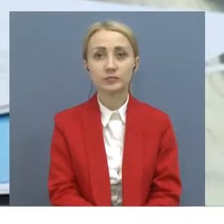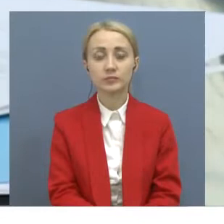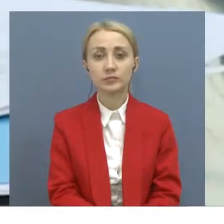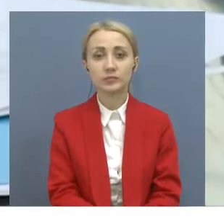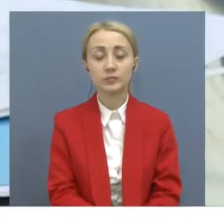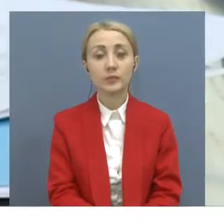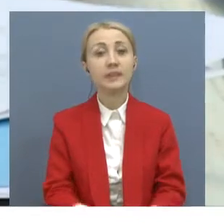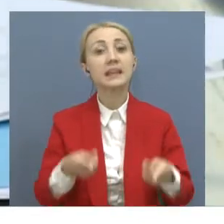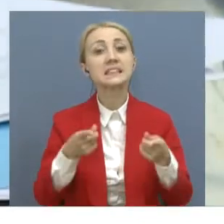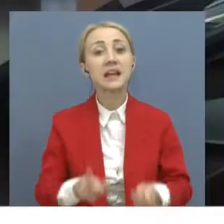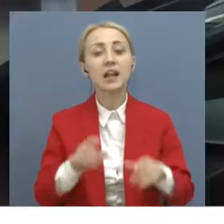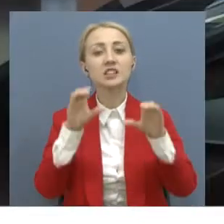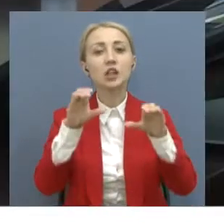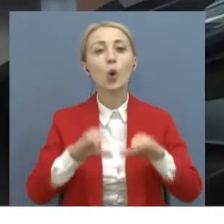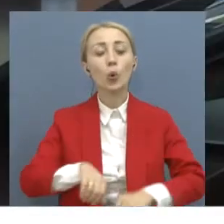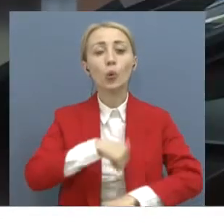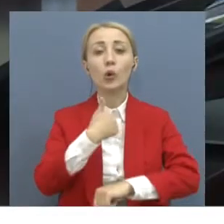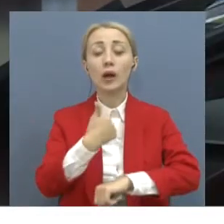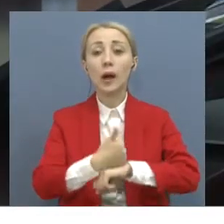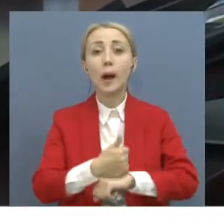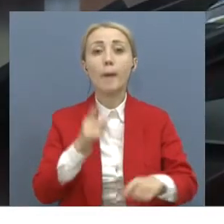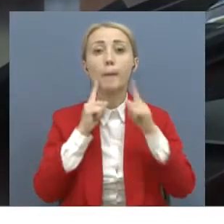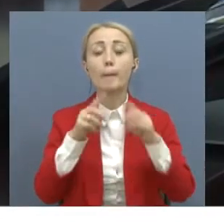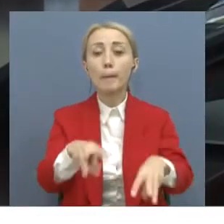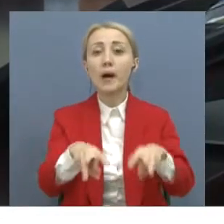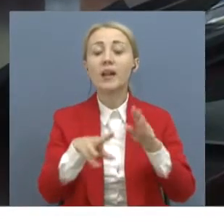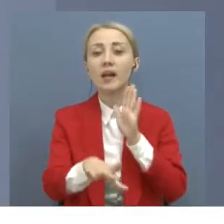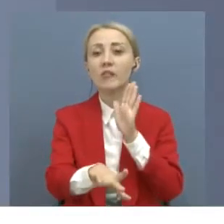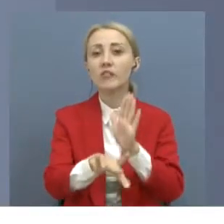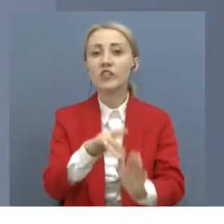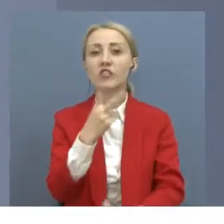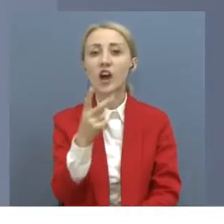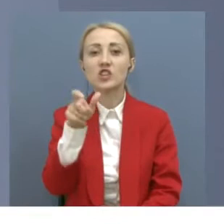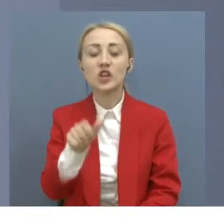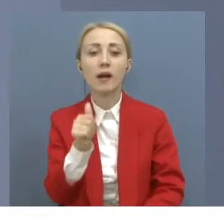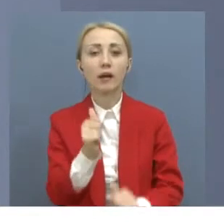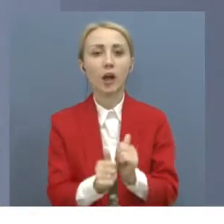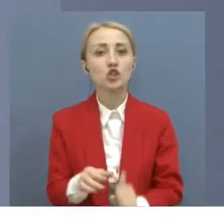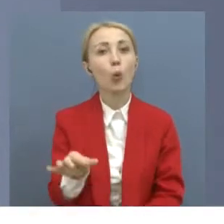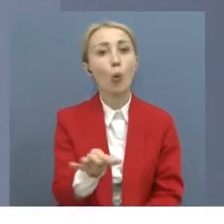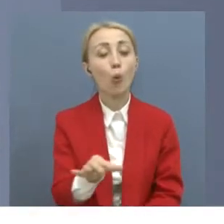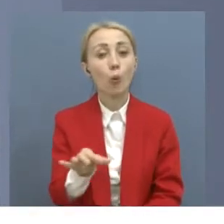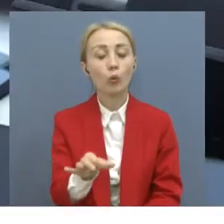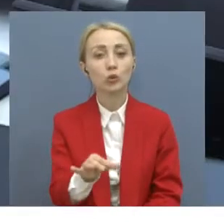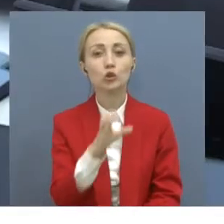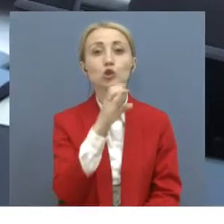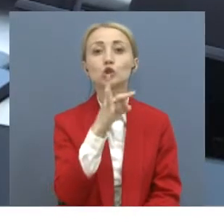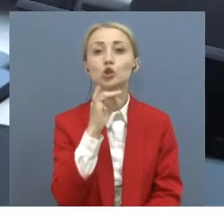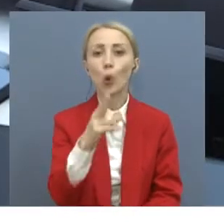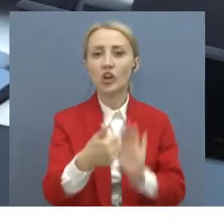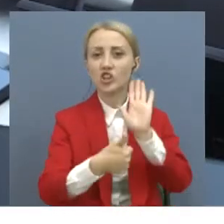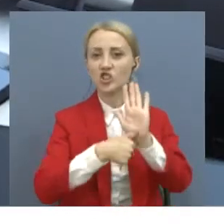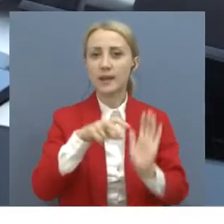Конституция бойынша Қазақстан сенатына әр облыстан 2 азамат сайланады. Депутаттардың құзыреттілік мерзімі 6 жыл. Сайлау жанама құқық негізінде.